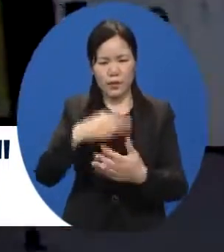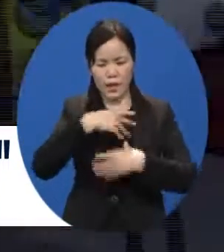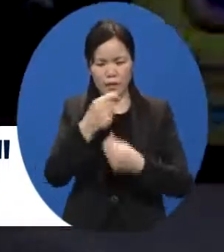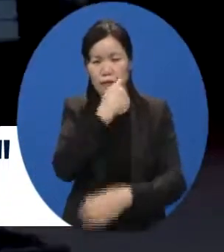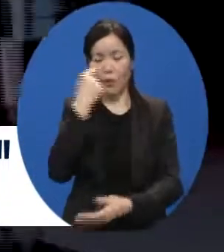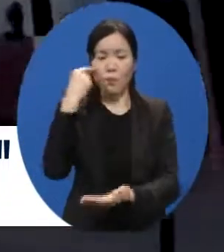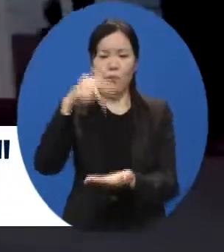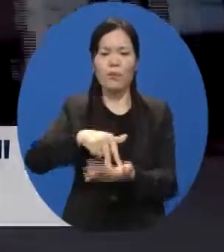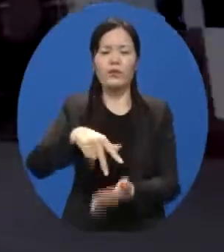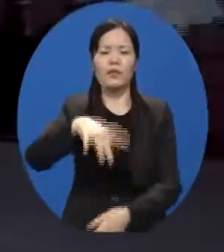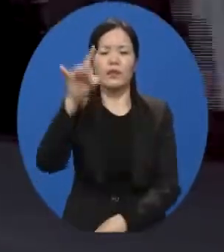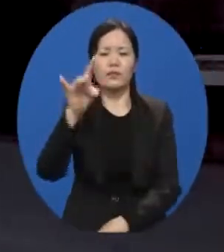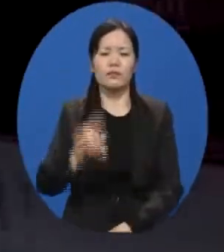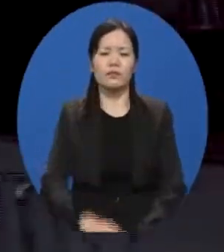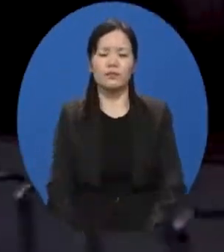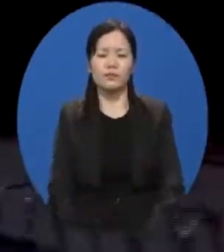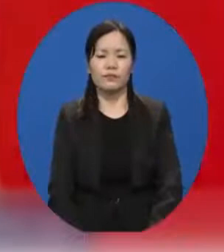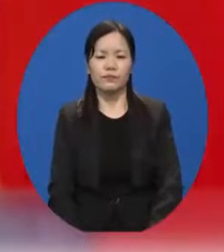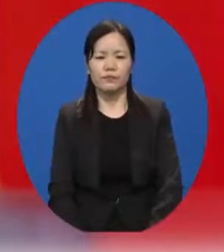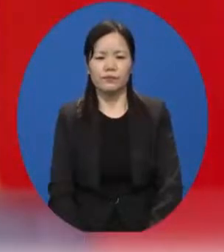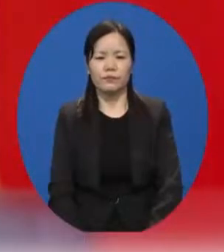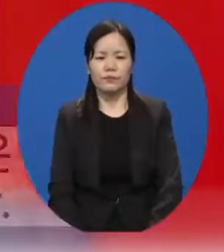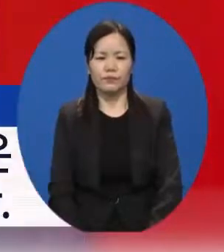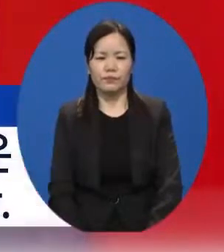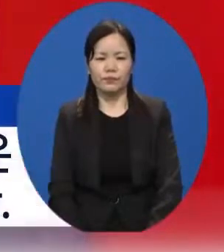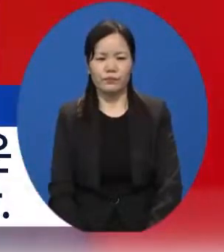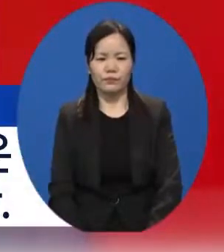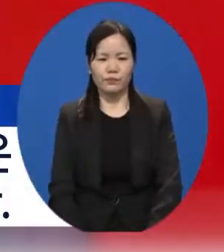안전보장을 우선하고 있습니다.